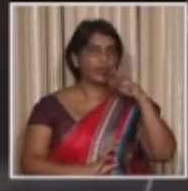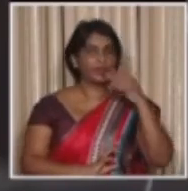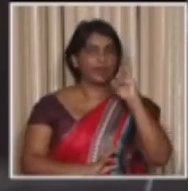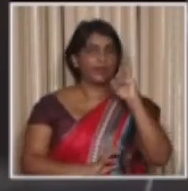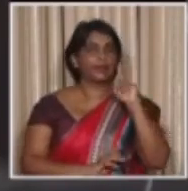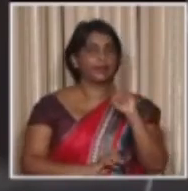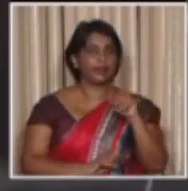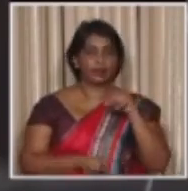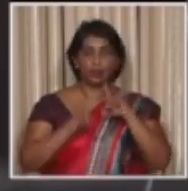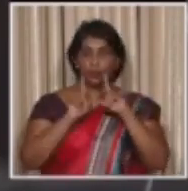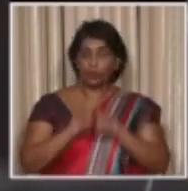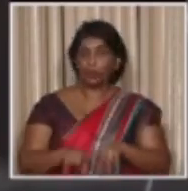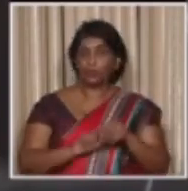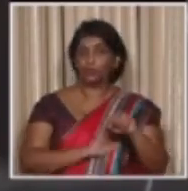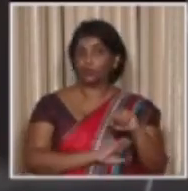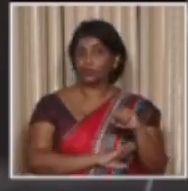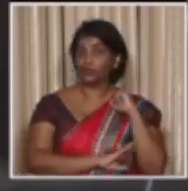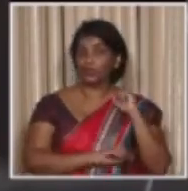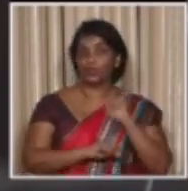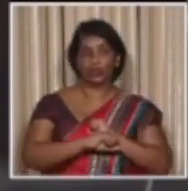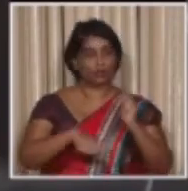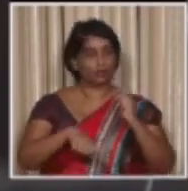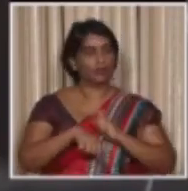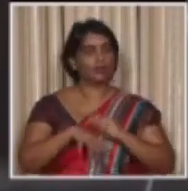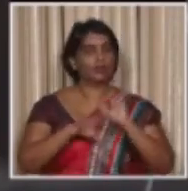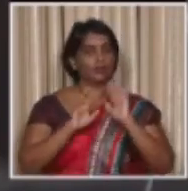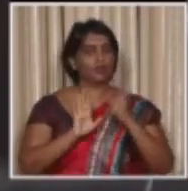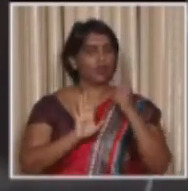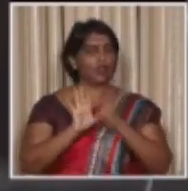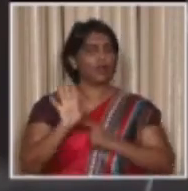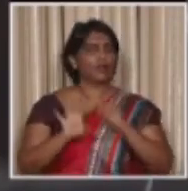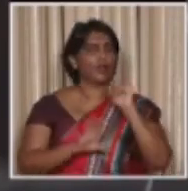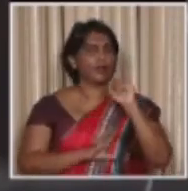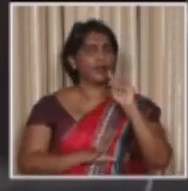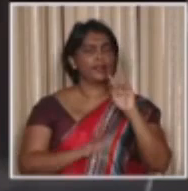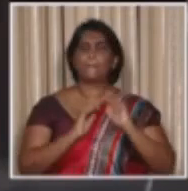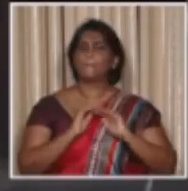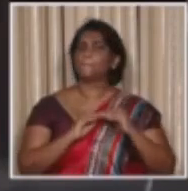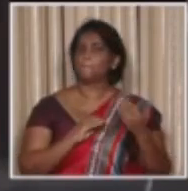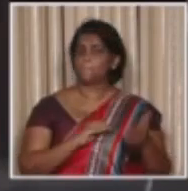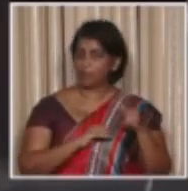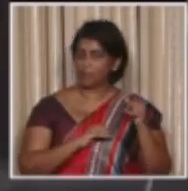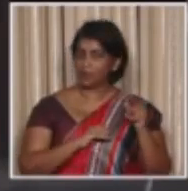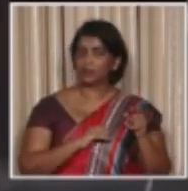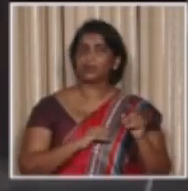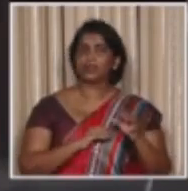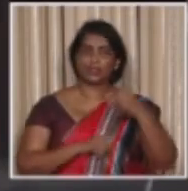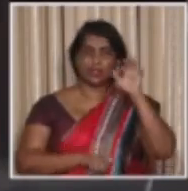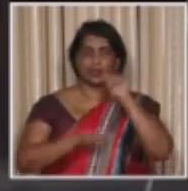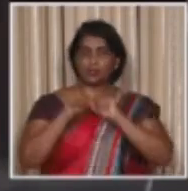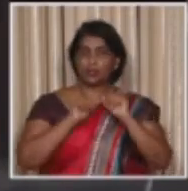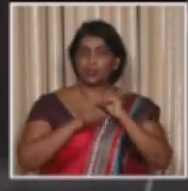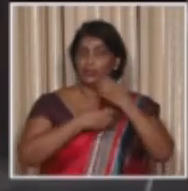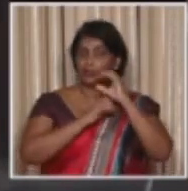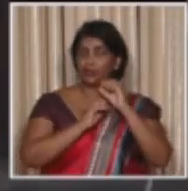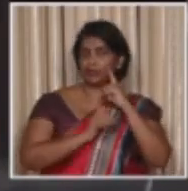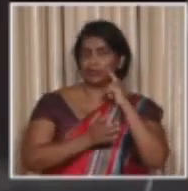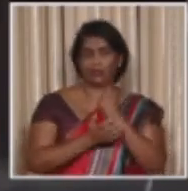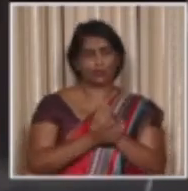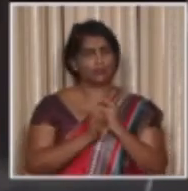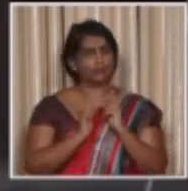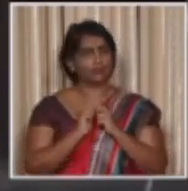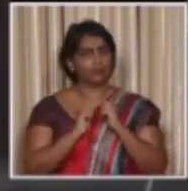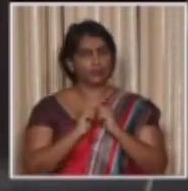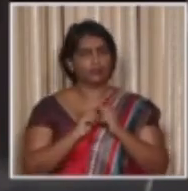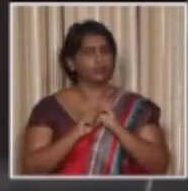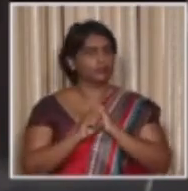දී. එදා මේ වගේ ශක්තිමත් වෙලා තිබිච්චි නැති වෙලාවක. නමුත් ඊට අවුරුදු 62කට පස්සේ ආයුර්වේද වෛද්‍ය විද්‍යාව ඉතා සංකීර්ණ වෙච්චි